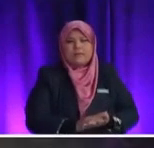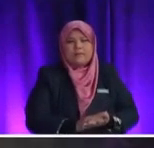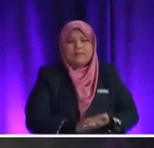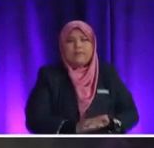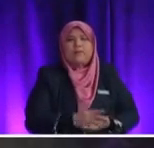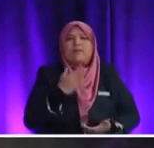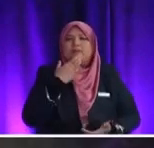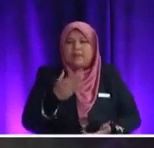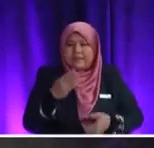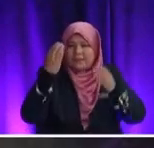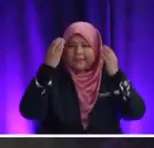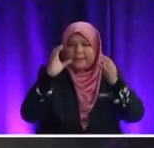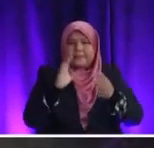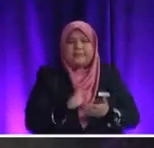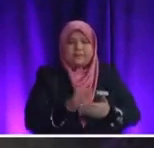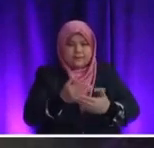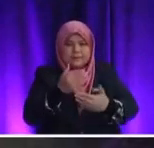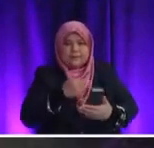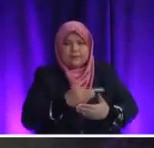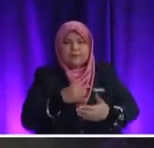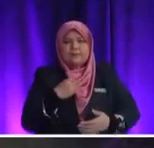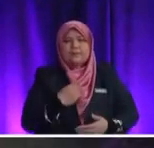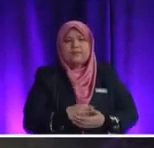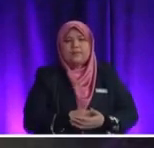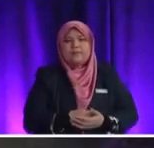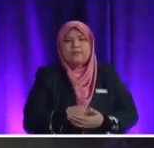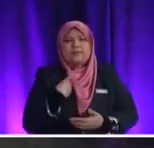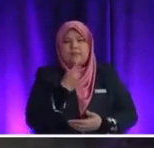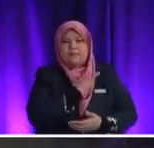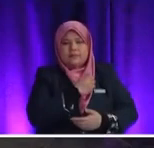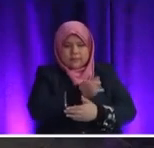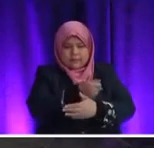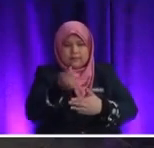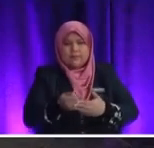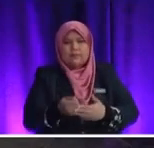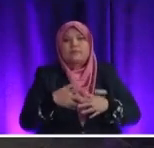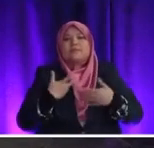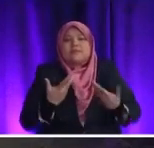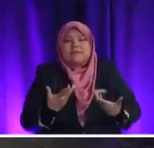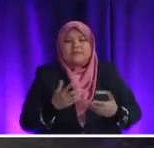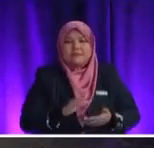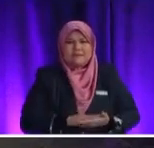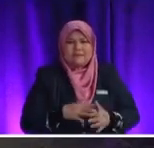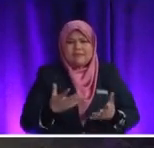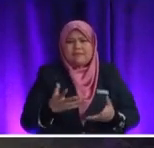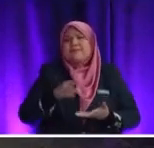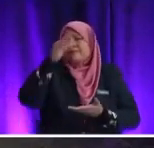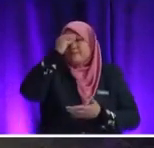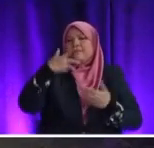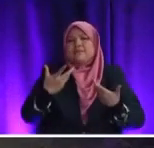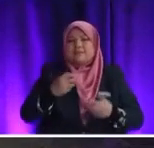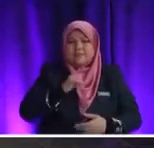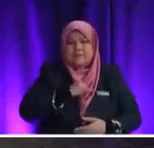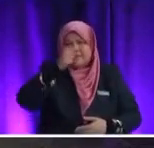atas pembelajaran kita padahal ini dan sebelum kita mengakhiri sesi kita Bagaimana pula prestasi saya sepanjang pembelajaran Oh